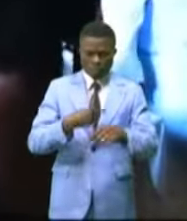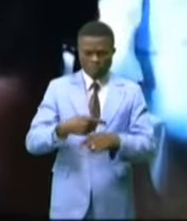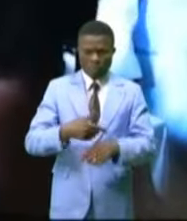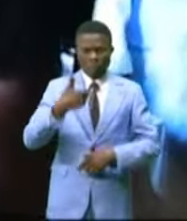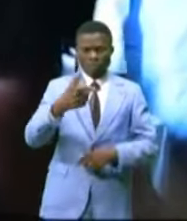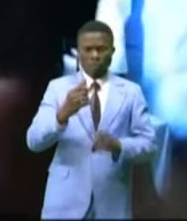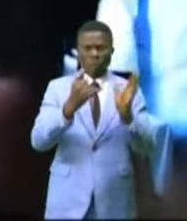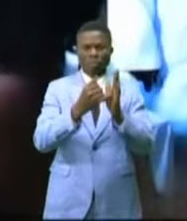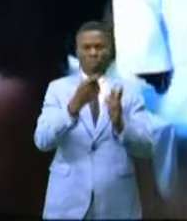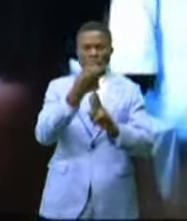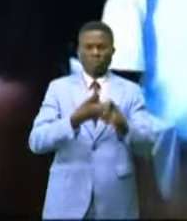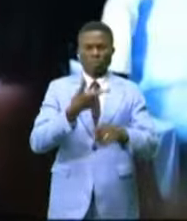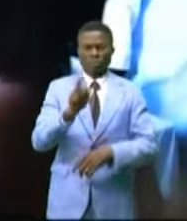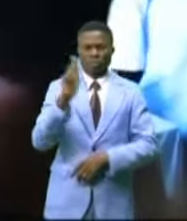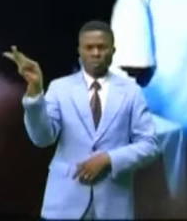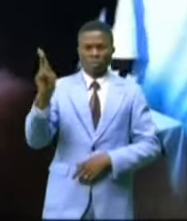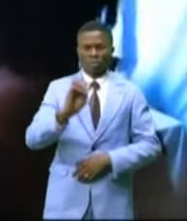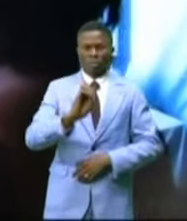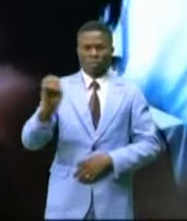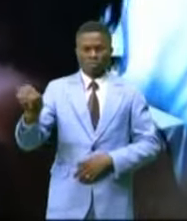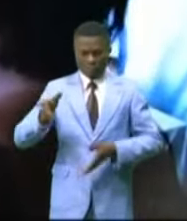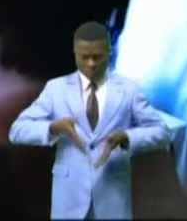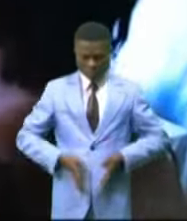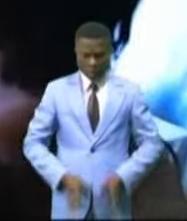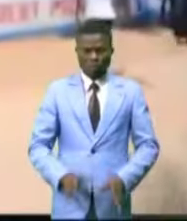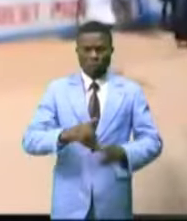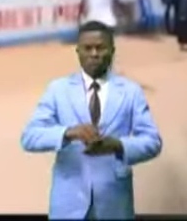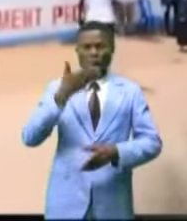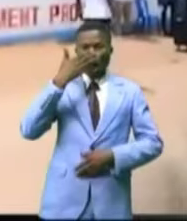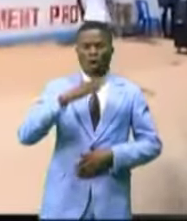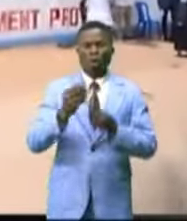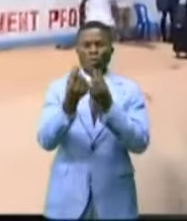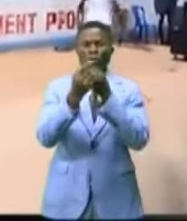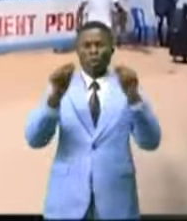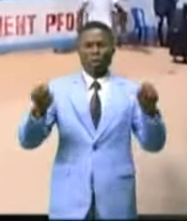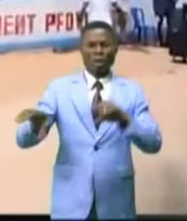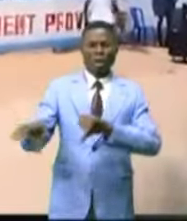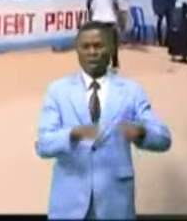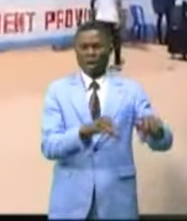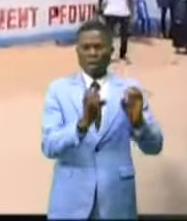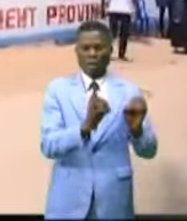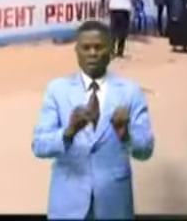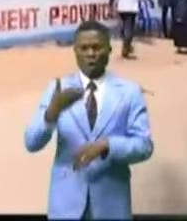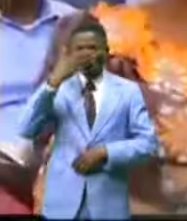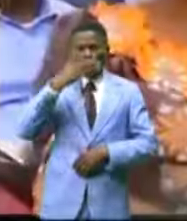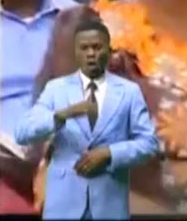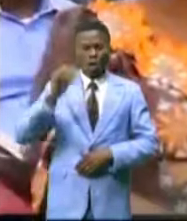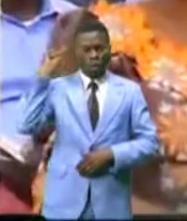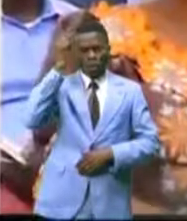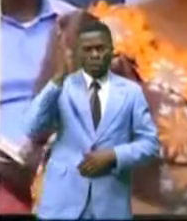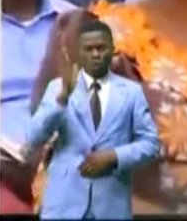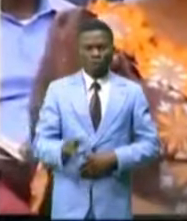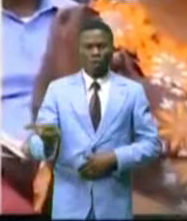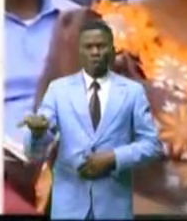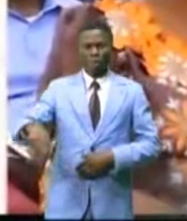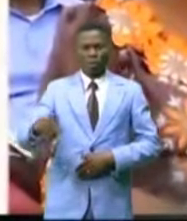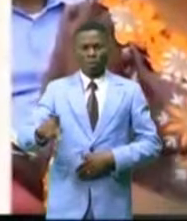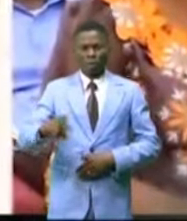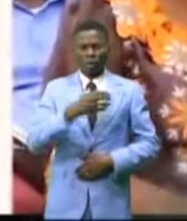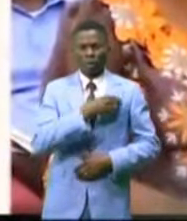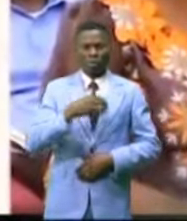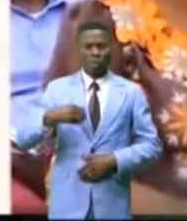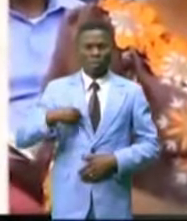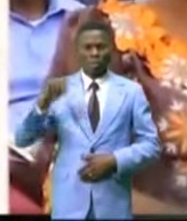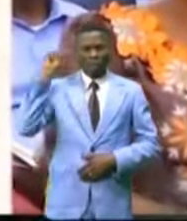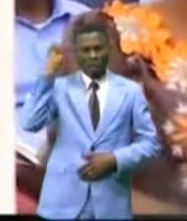6 février au casaill orientale de la maternité gratuite la cérémonie a été présidée à l'hôpital du gouvernement provincial par la gouverneur de